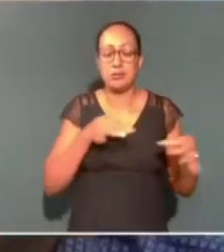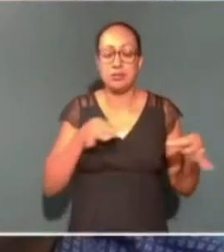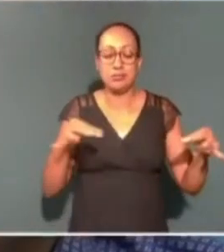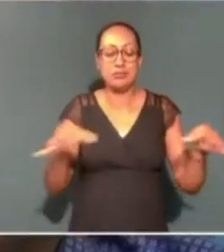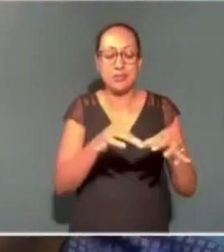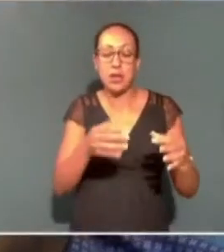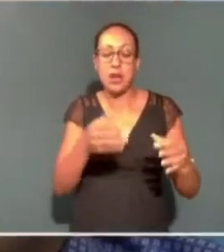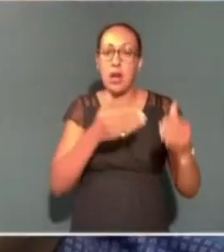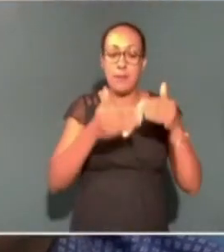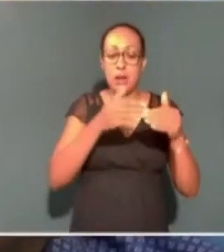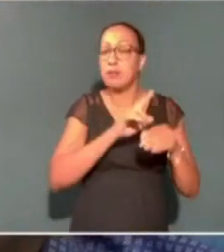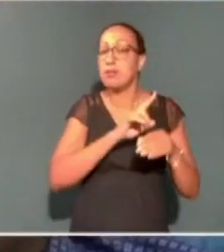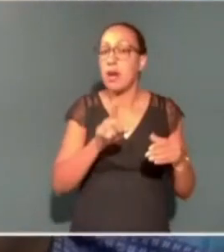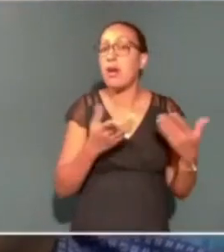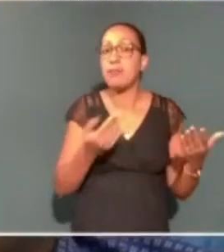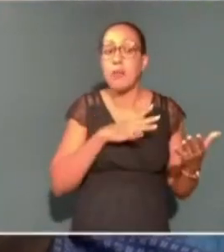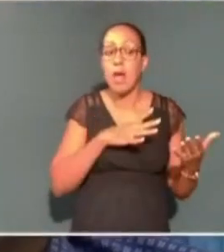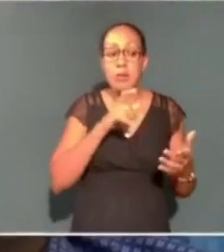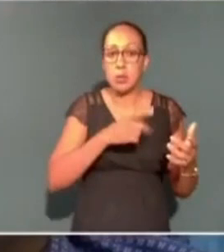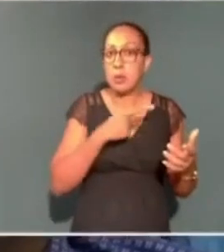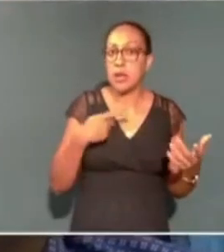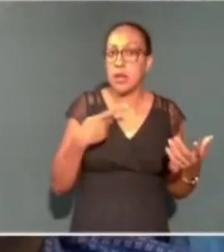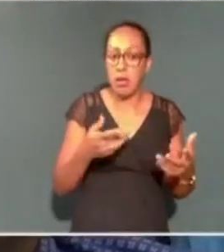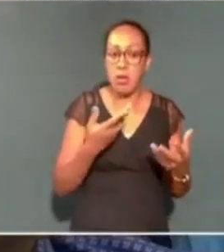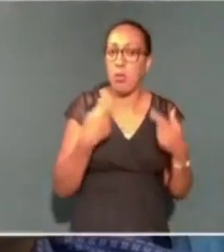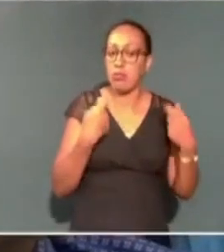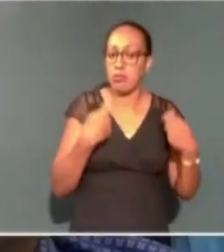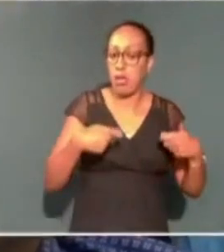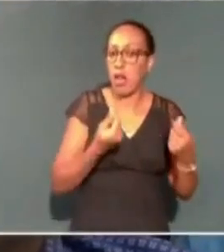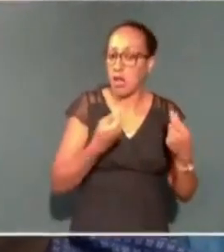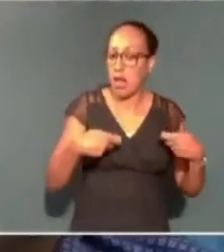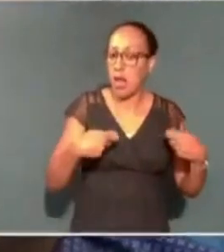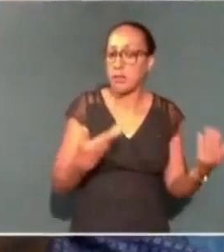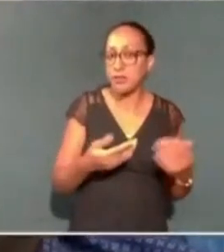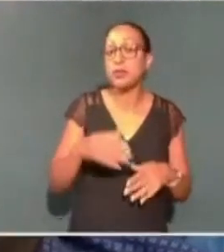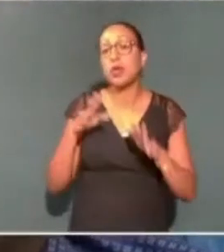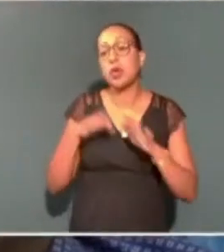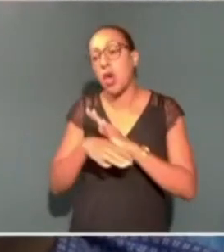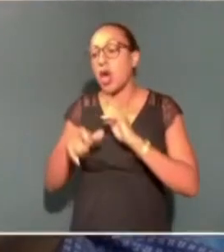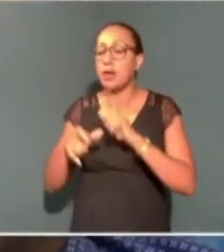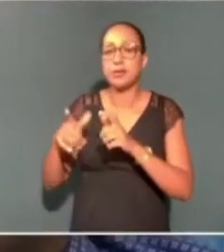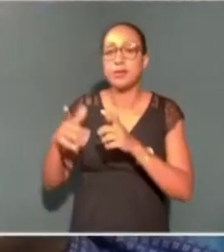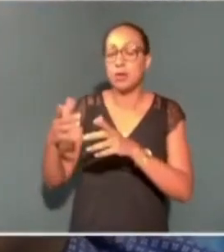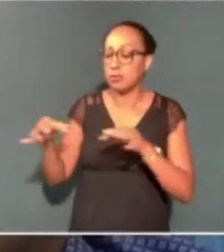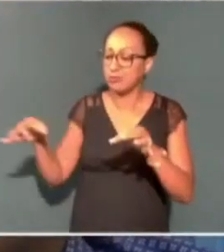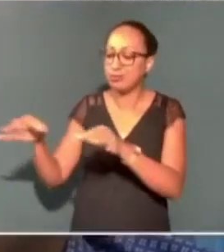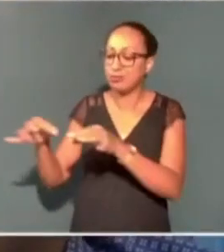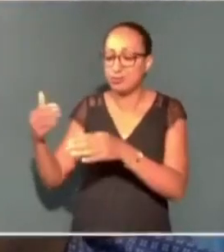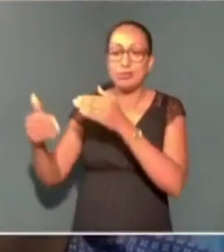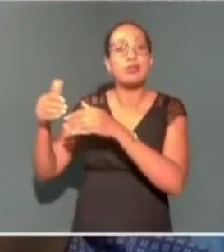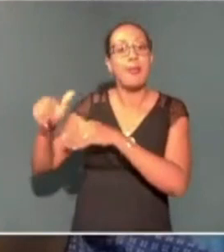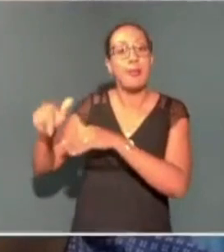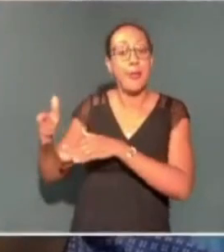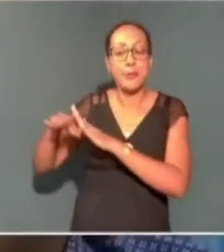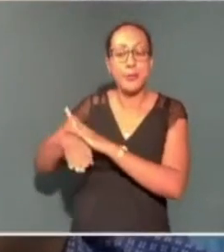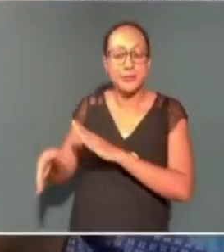qui avaient les moyens financiers, plutôt que de taxer ceux qui construisaient sur le Lamentin. Donc c'est à partir de cela qu'au niveau